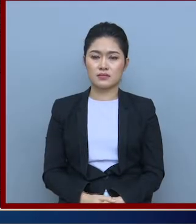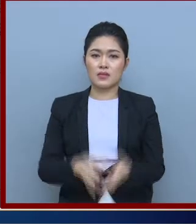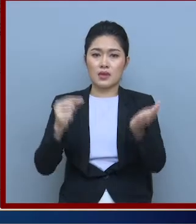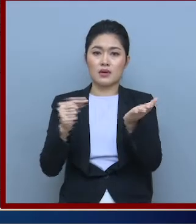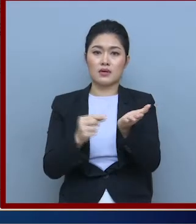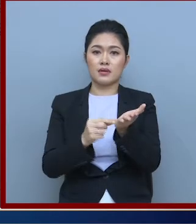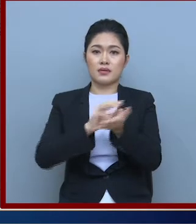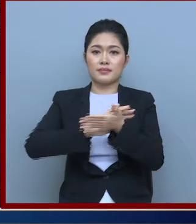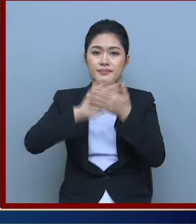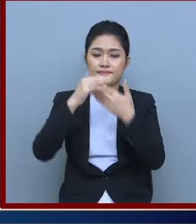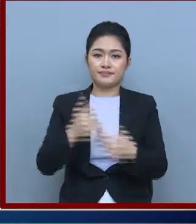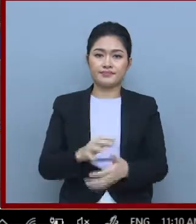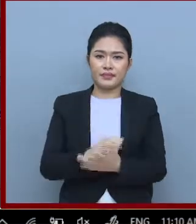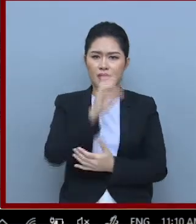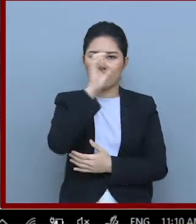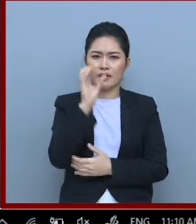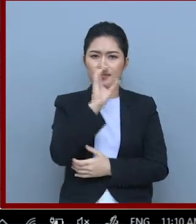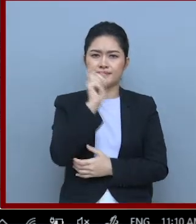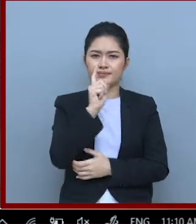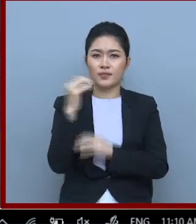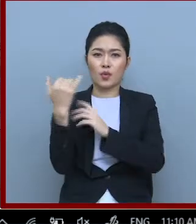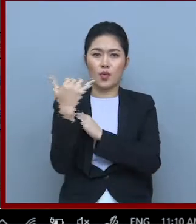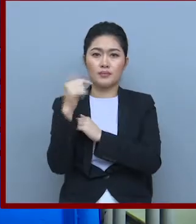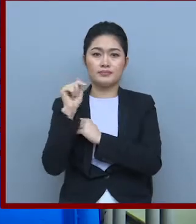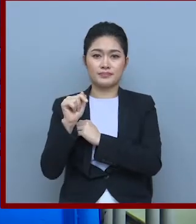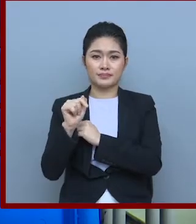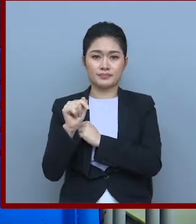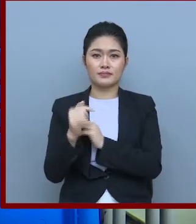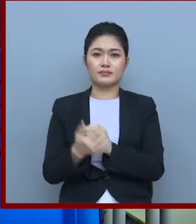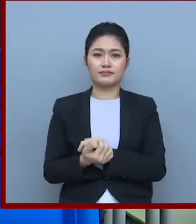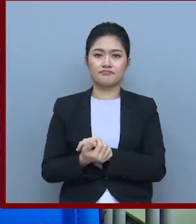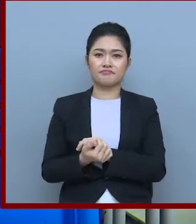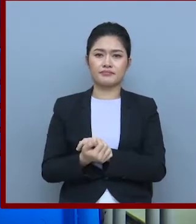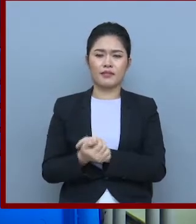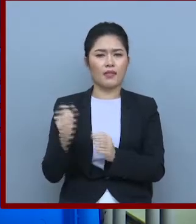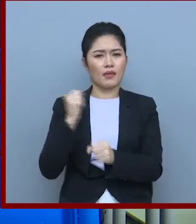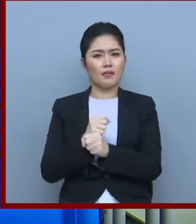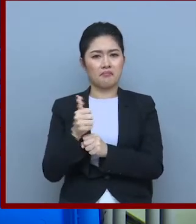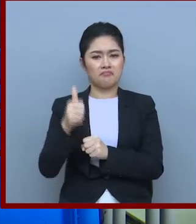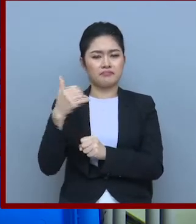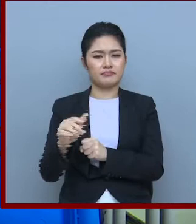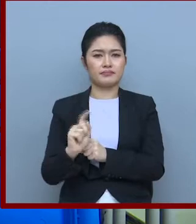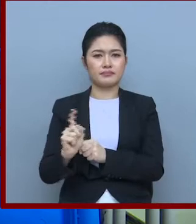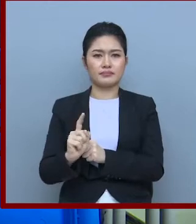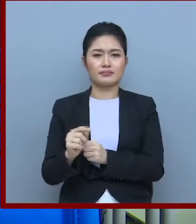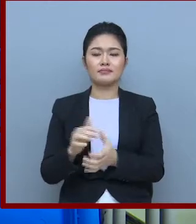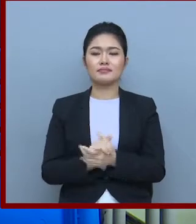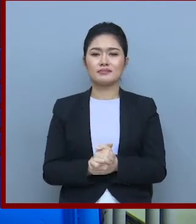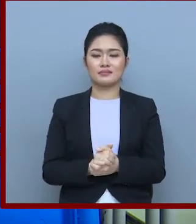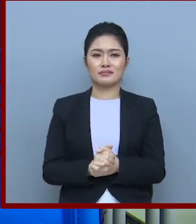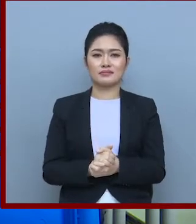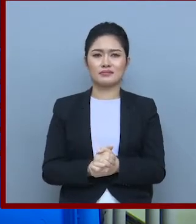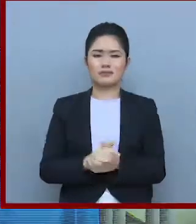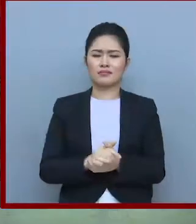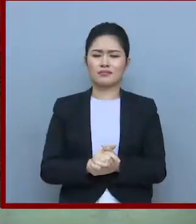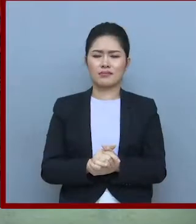เสียบสายเสร็จแล้วเนี่ยเราลองไปเช็คว่าคอมพอร์ตของเราเนี่ยได้หรือยังนะครับเช็คว่าคอมพอร์ตของเราได้หรือ